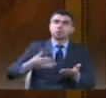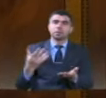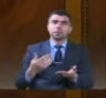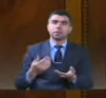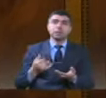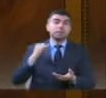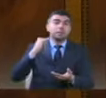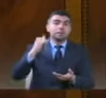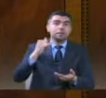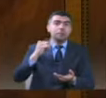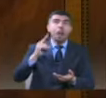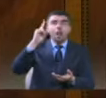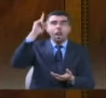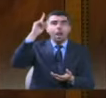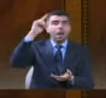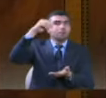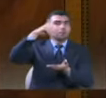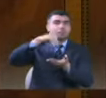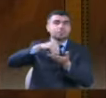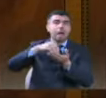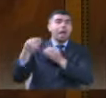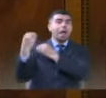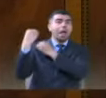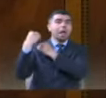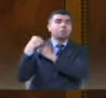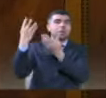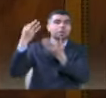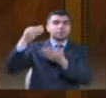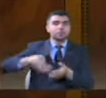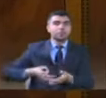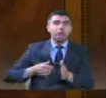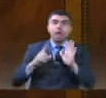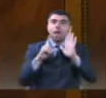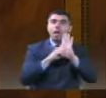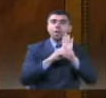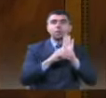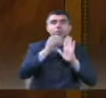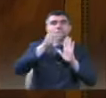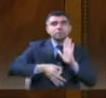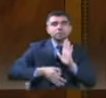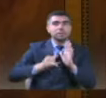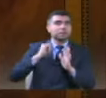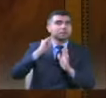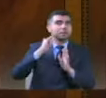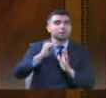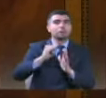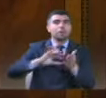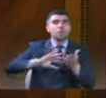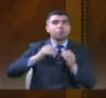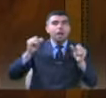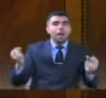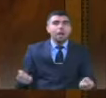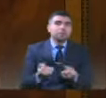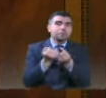عليها لوجه الله اولا، لان هذيك حق ماشي فقط من اجل الاستقرار، وكذلك من اجل